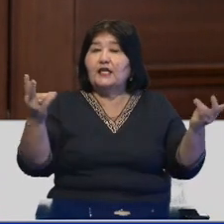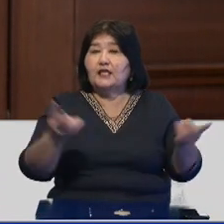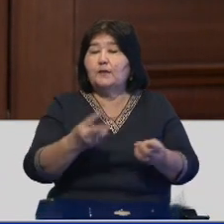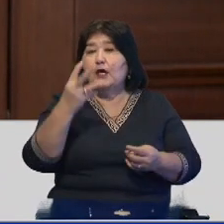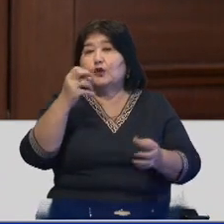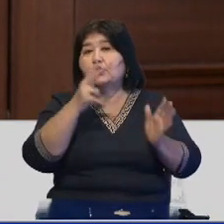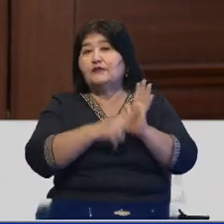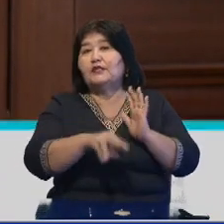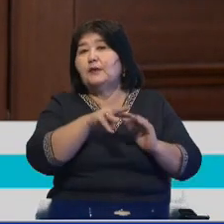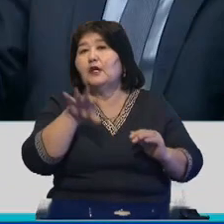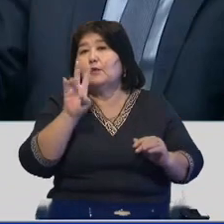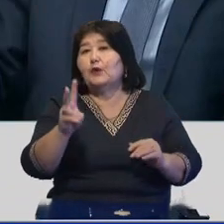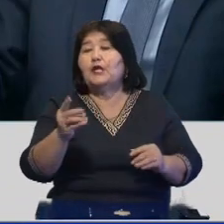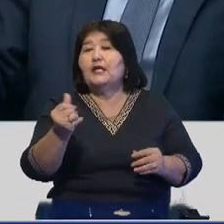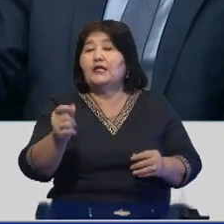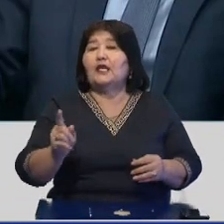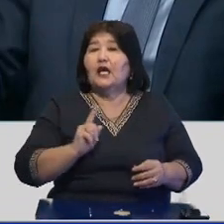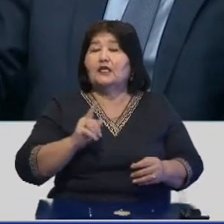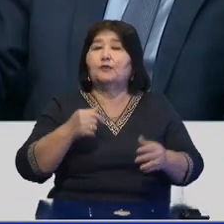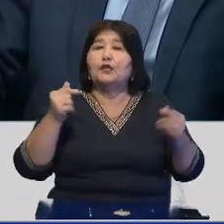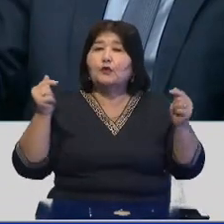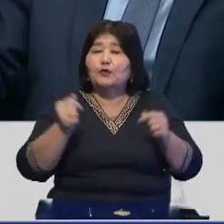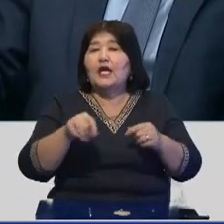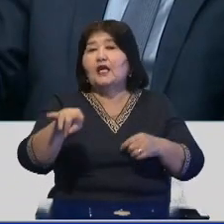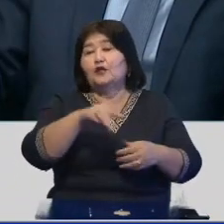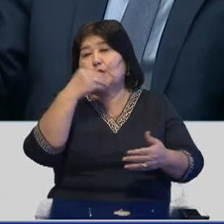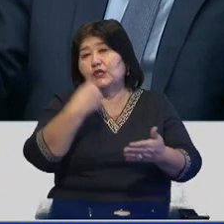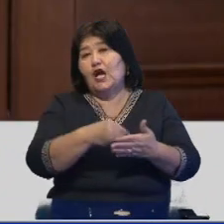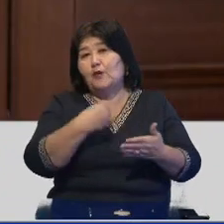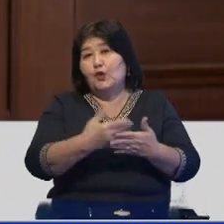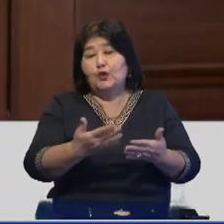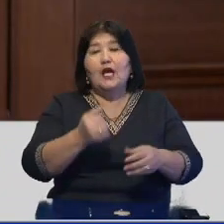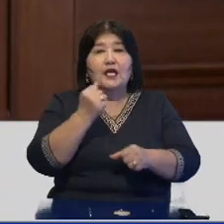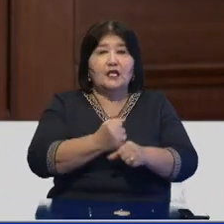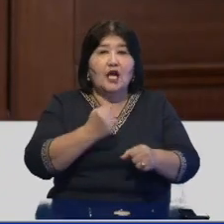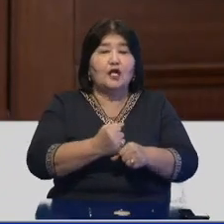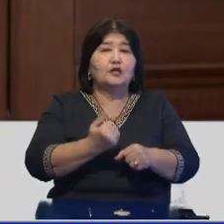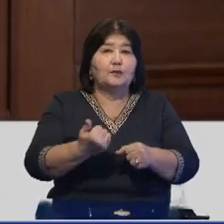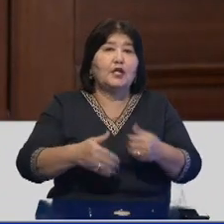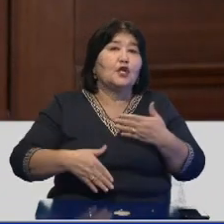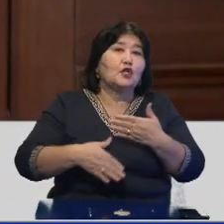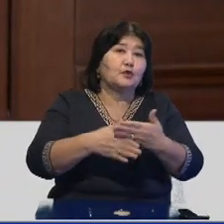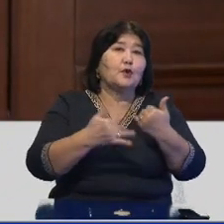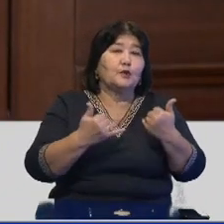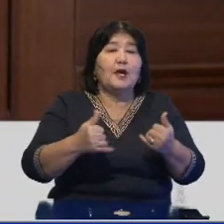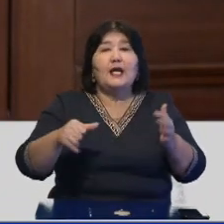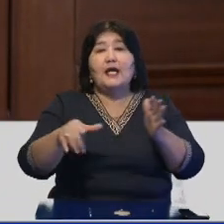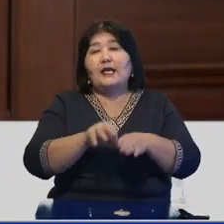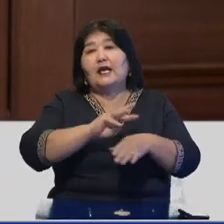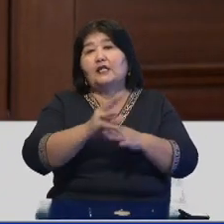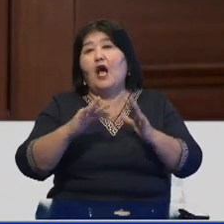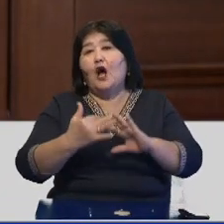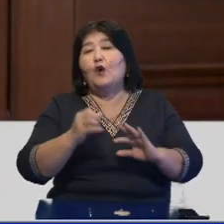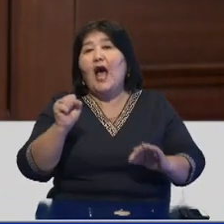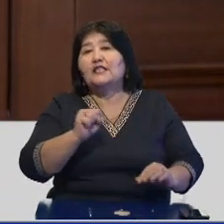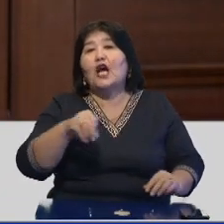380 млн тенг ожидается при уточнении республиканского бюджета разработанный при спонсорской поддержке проект электроснабжения аула